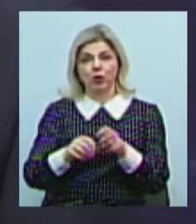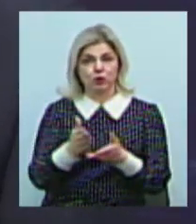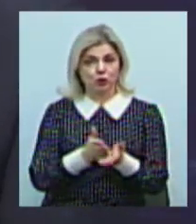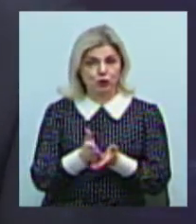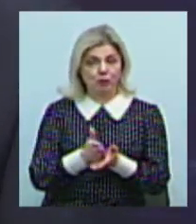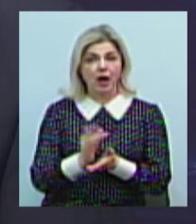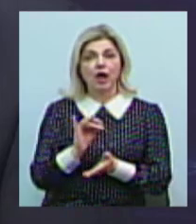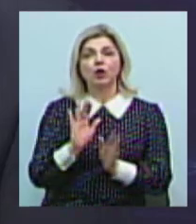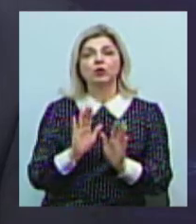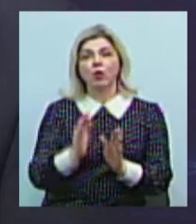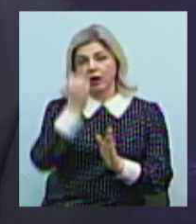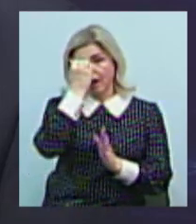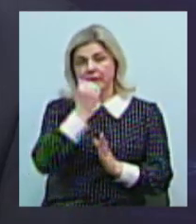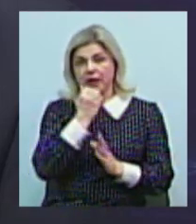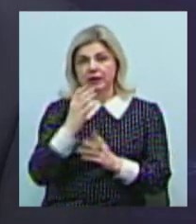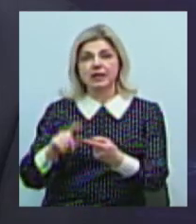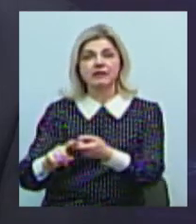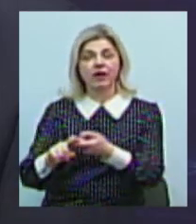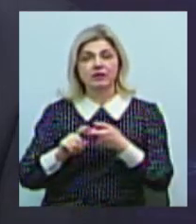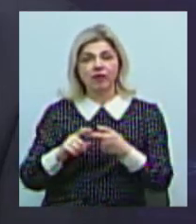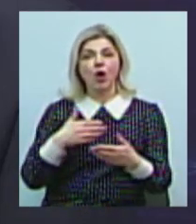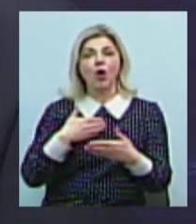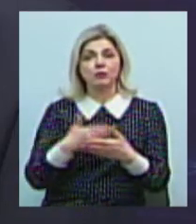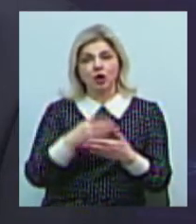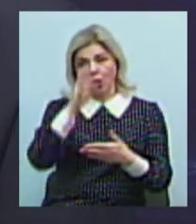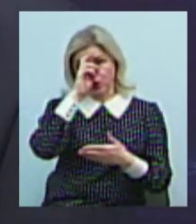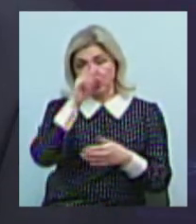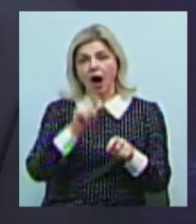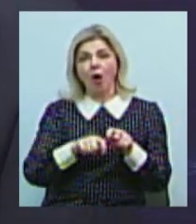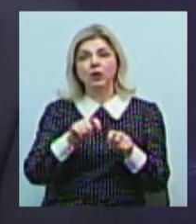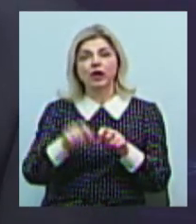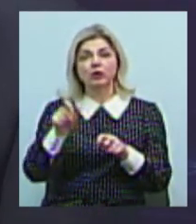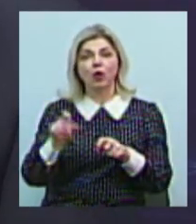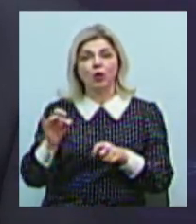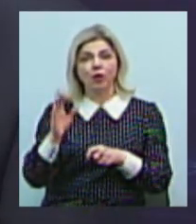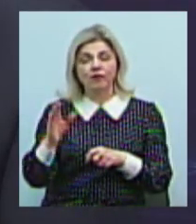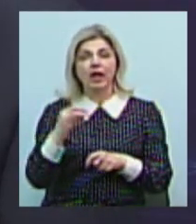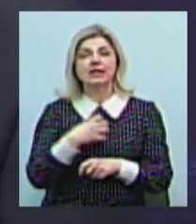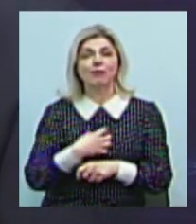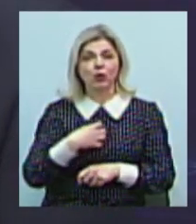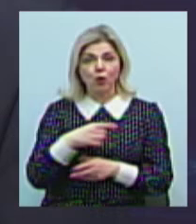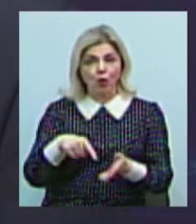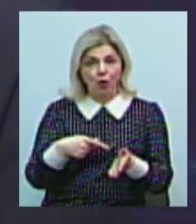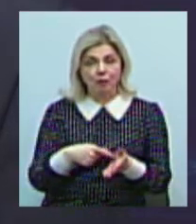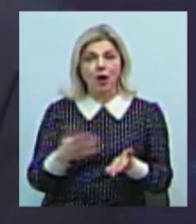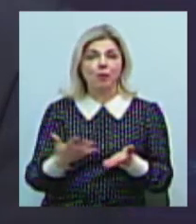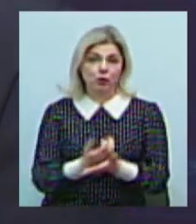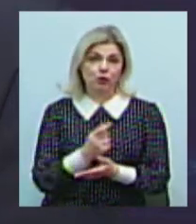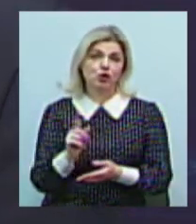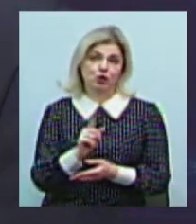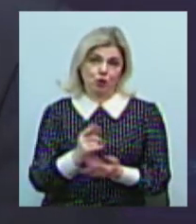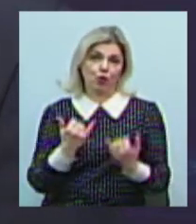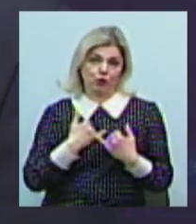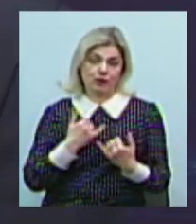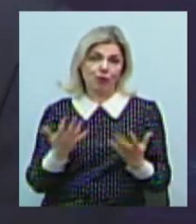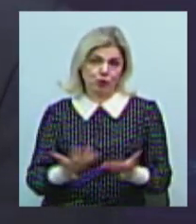только благодаря именно взаимодействию общественных, государственных аудиторов и горосполкома получилось то, что у нас